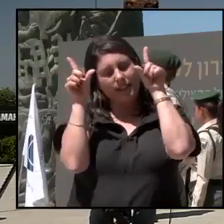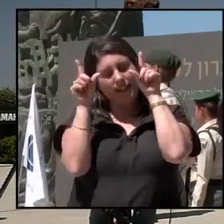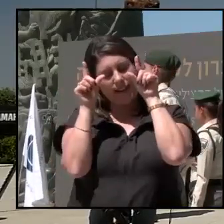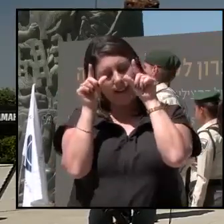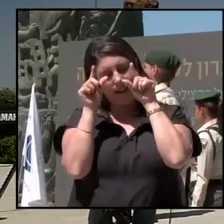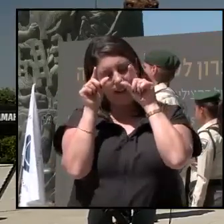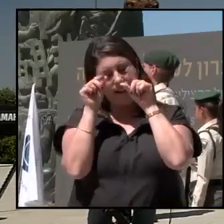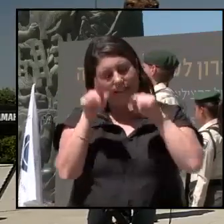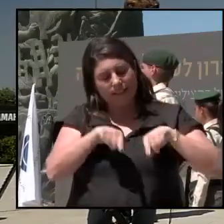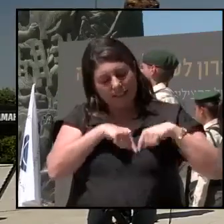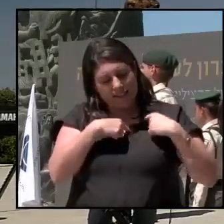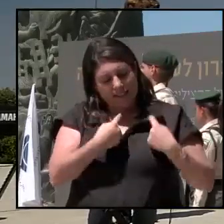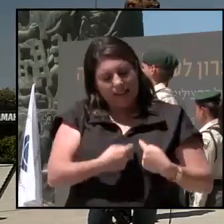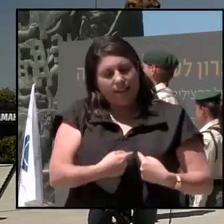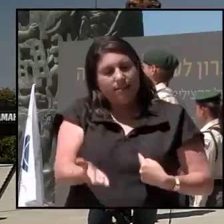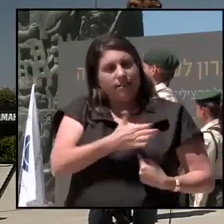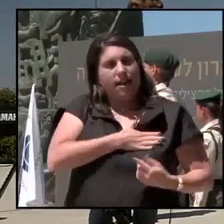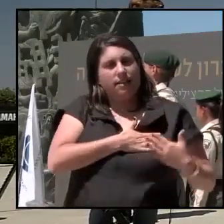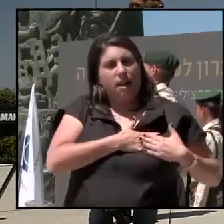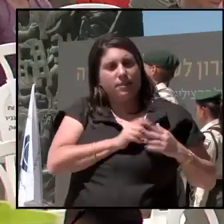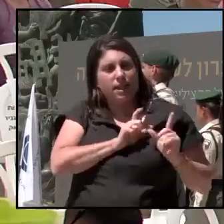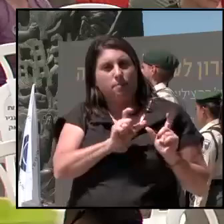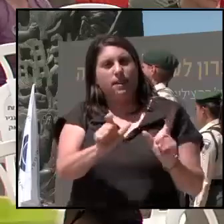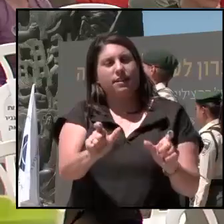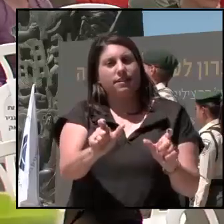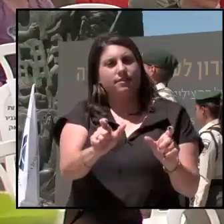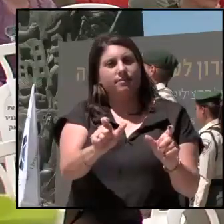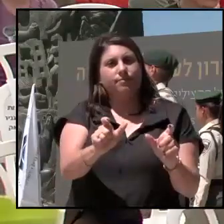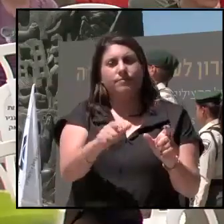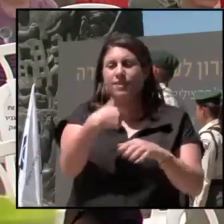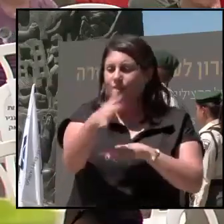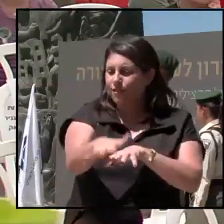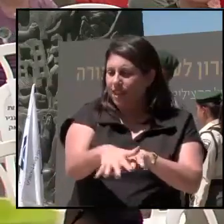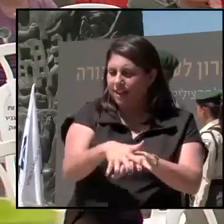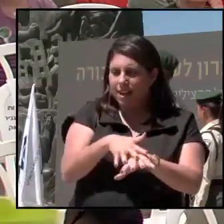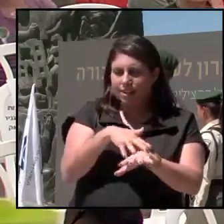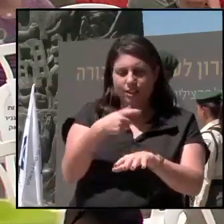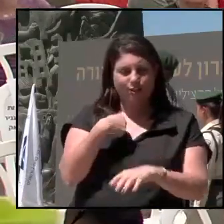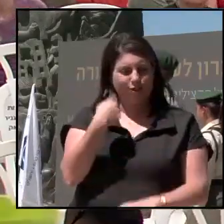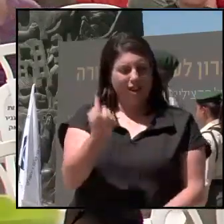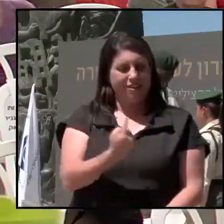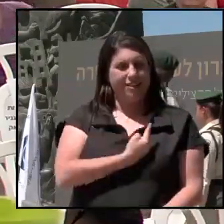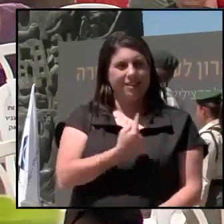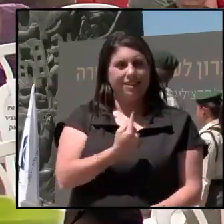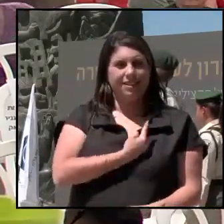עצמתי עיניי, עצמתי ליבי, והרגשתי איך אני